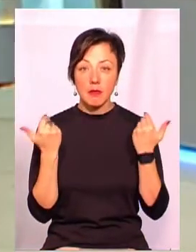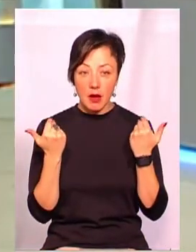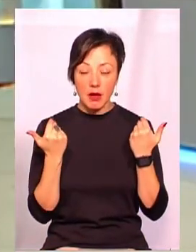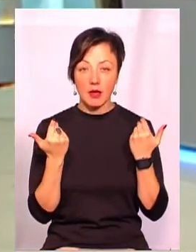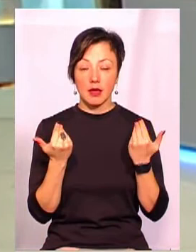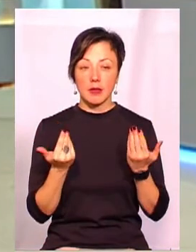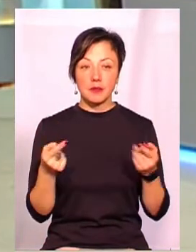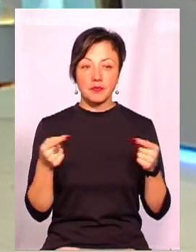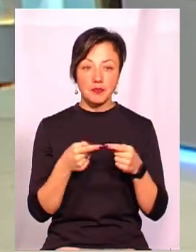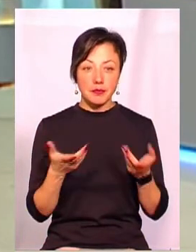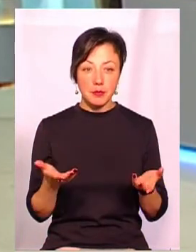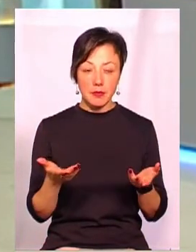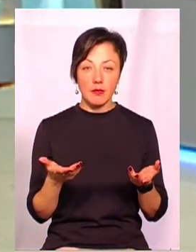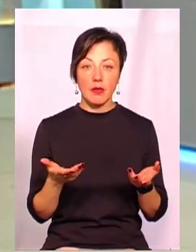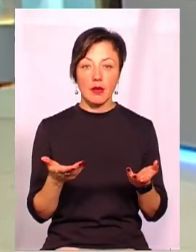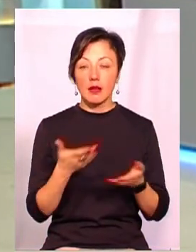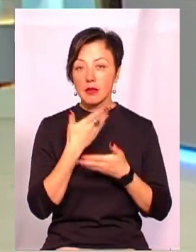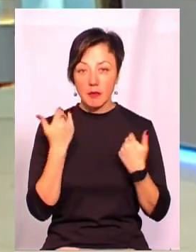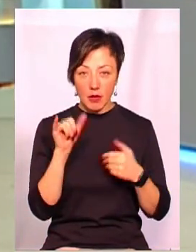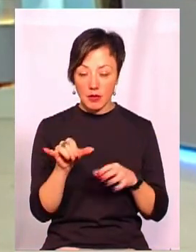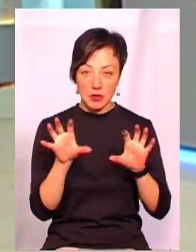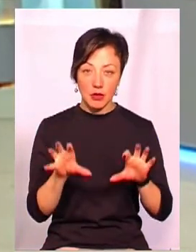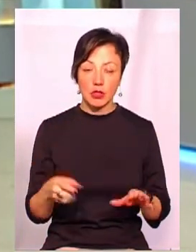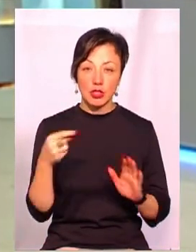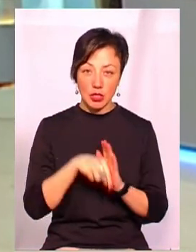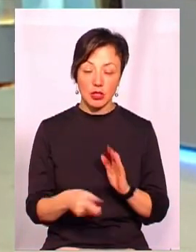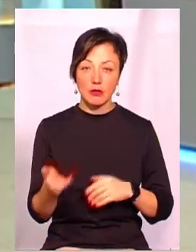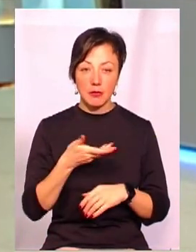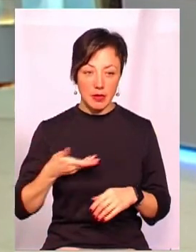Немає. То я що вам робити? Конкретно заявляю. Немає.